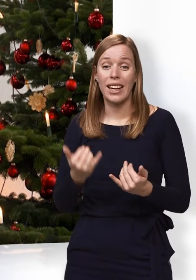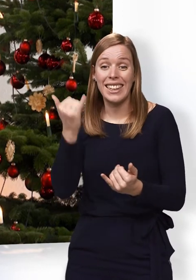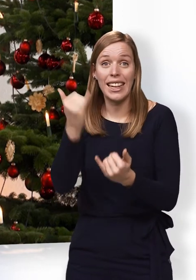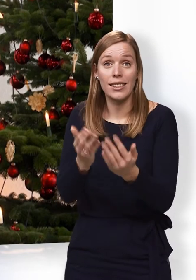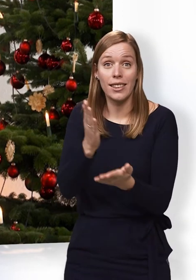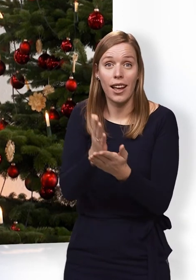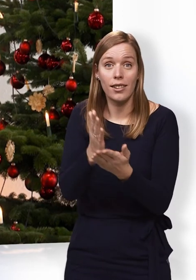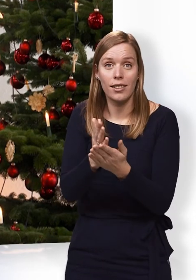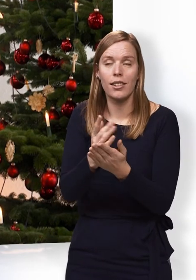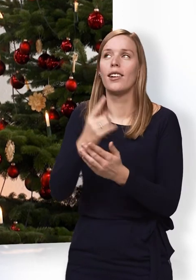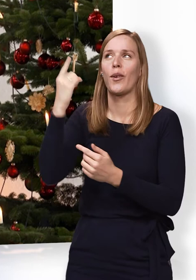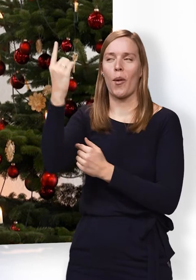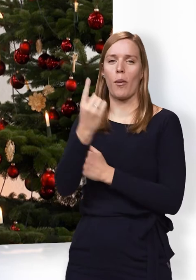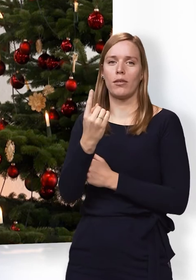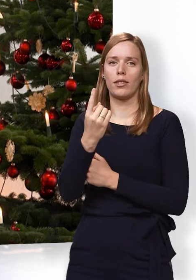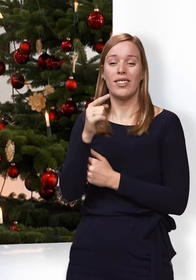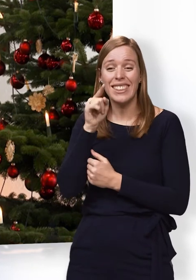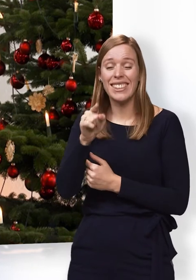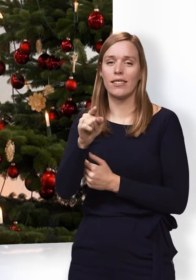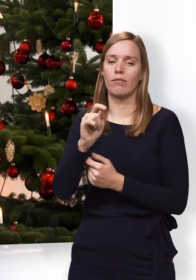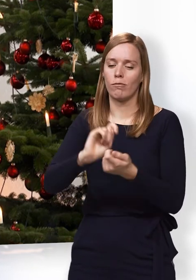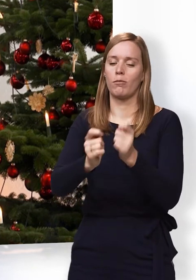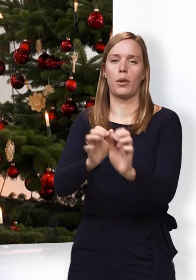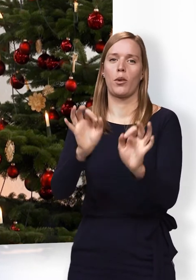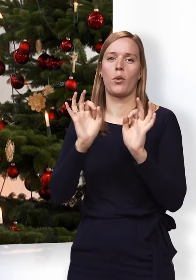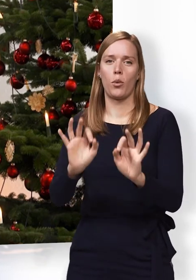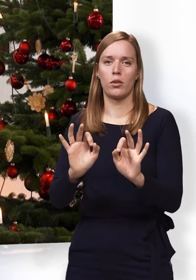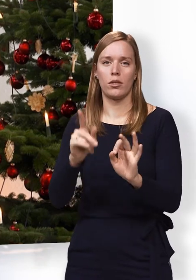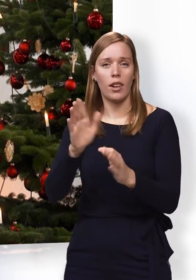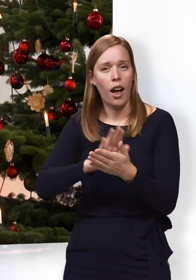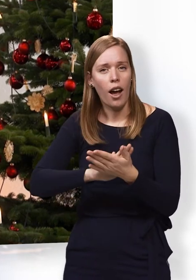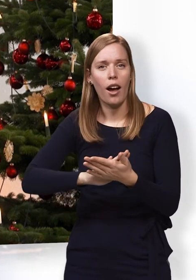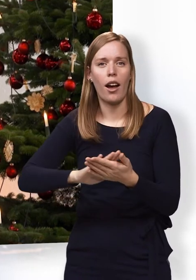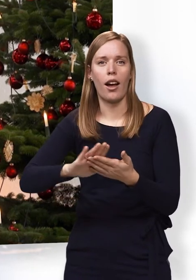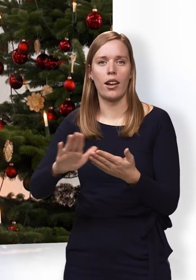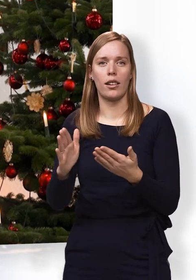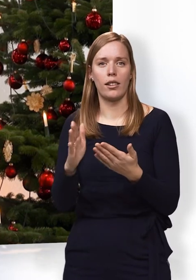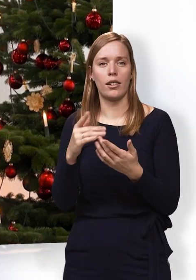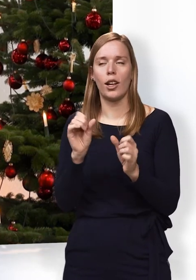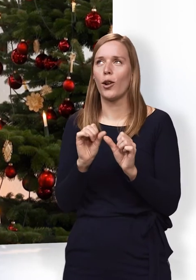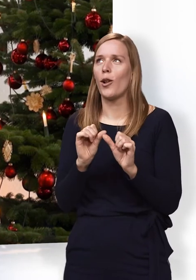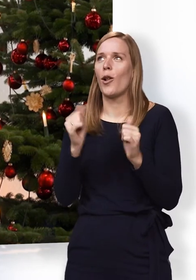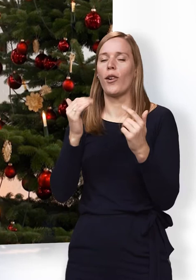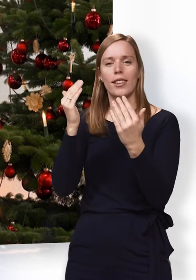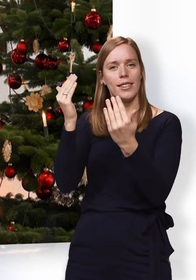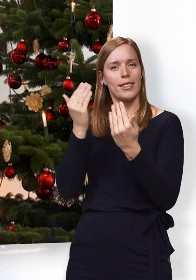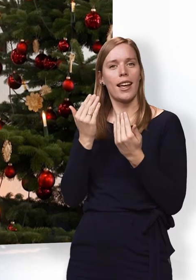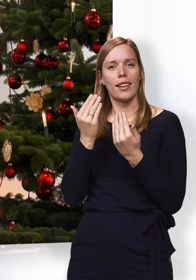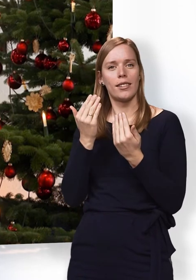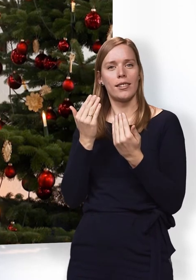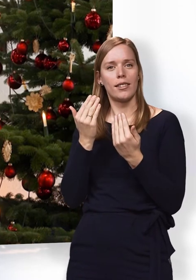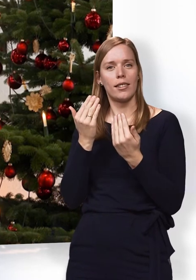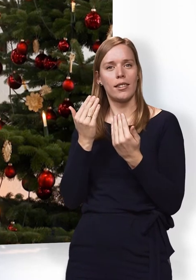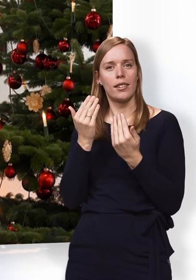noch und das ist gut, das ist Heil, das ist Glück und Segen. Und